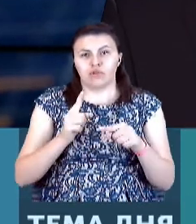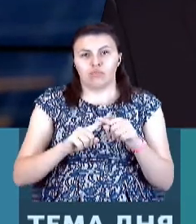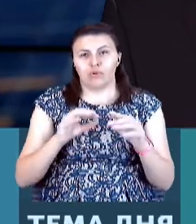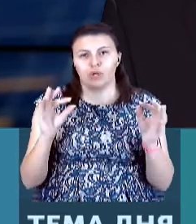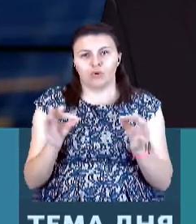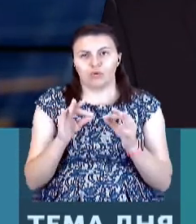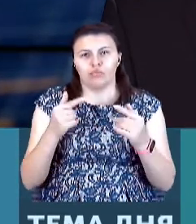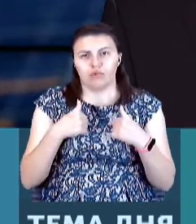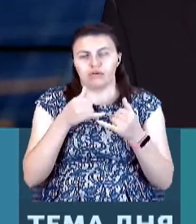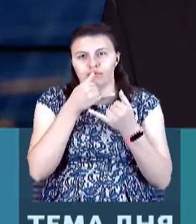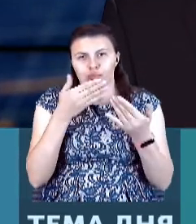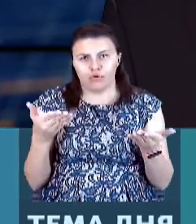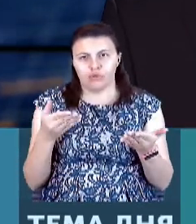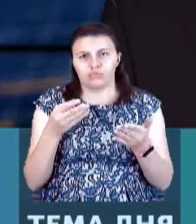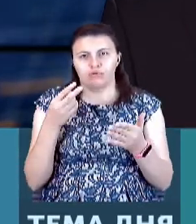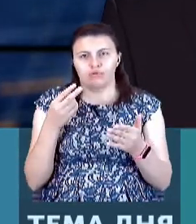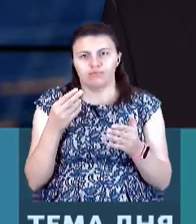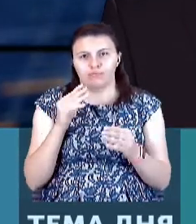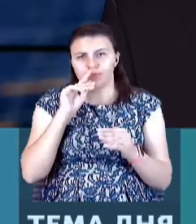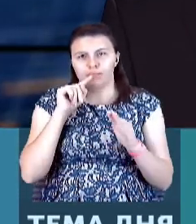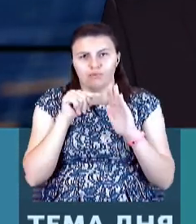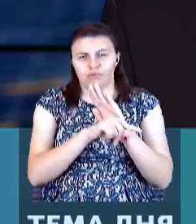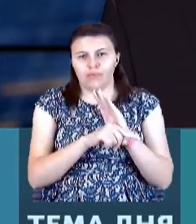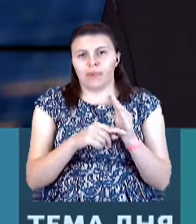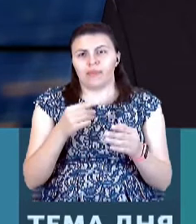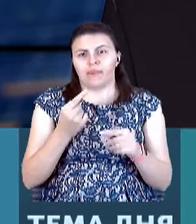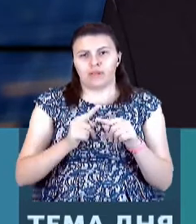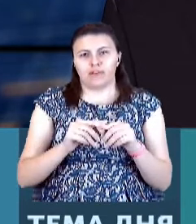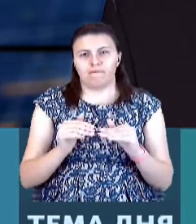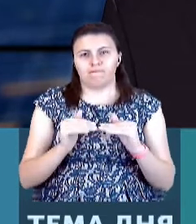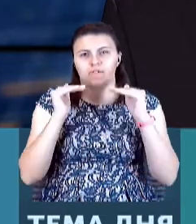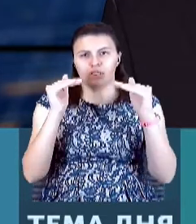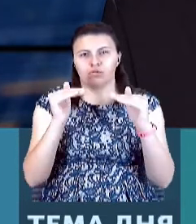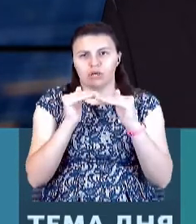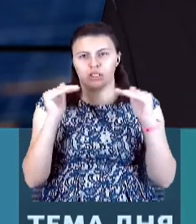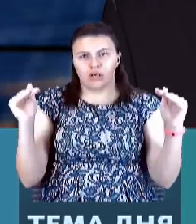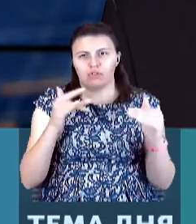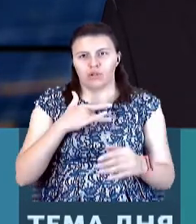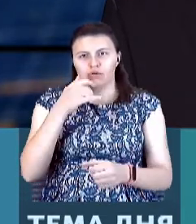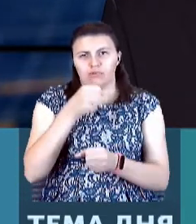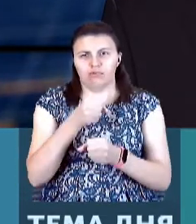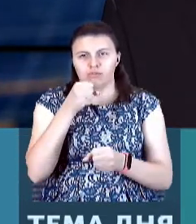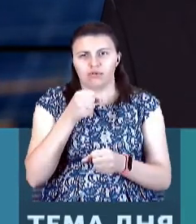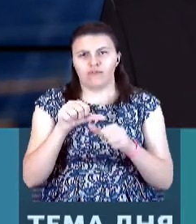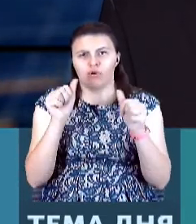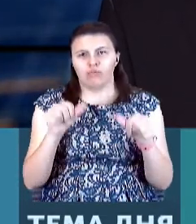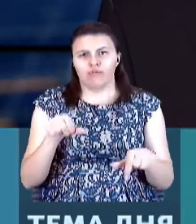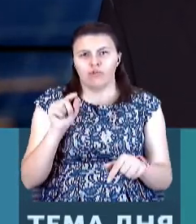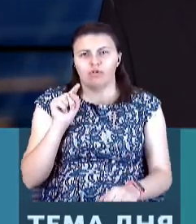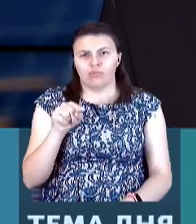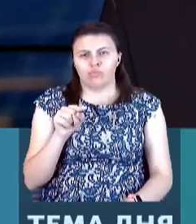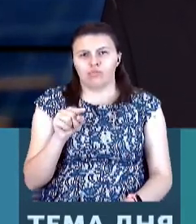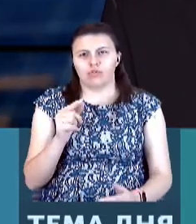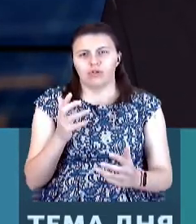Тому оця, от, так би мовити, про яке всі кажуть, високий рівень податкової дисципліни в західних країнах, він, в принципі, формувався в тому числі за рахунок